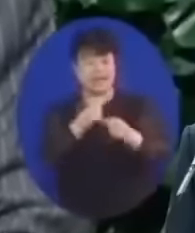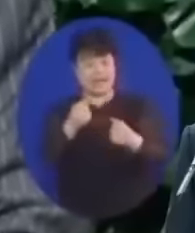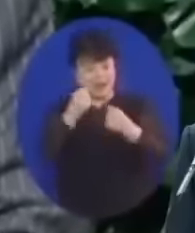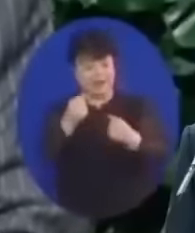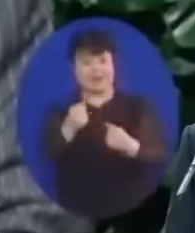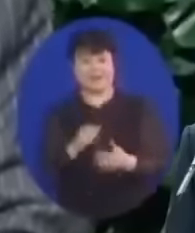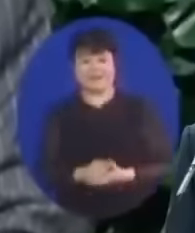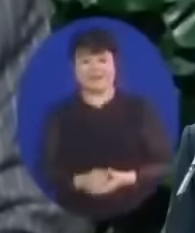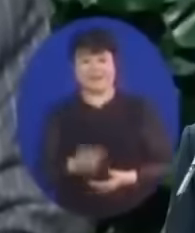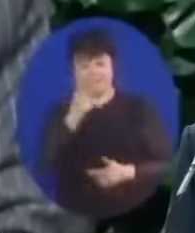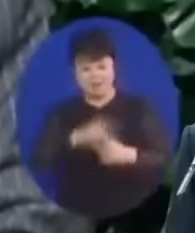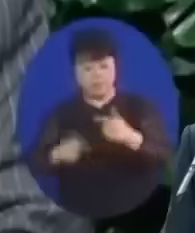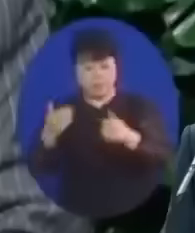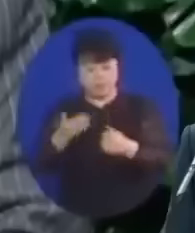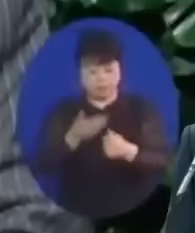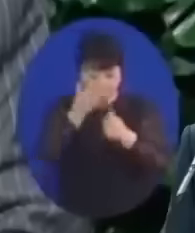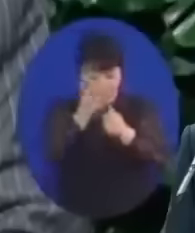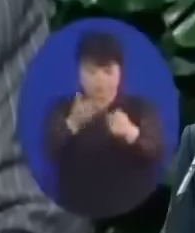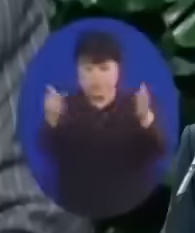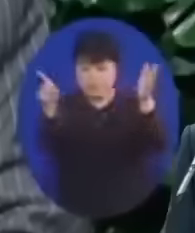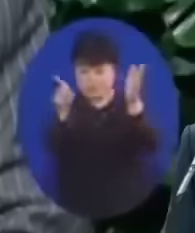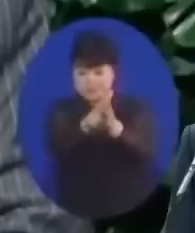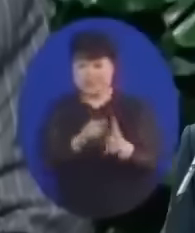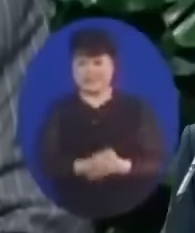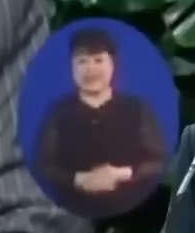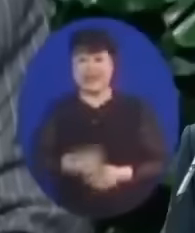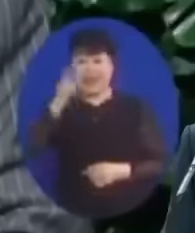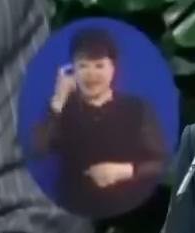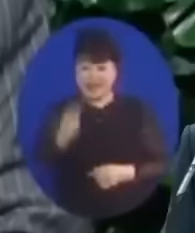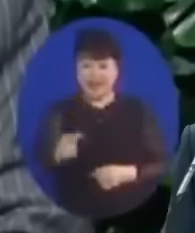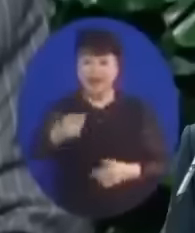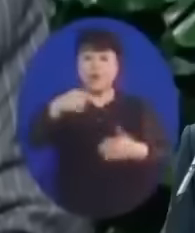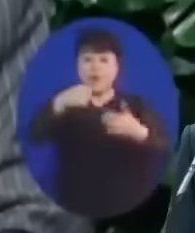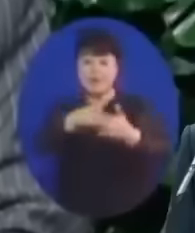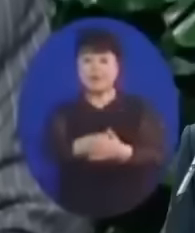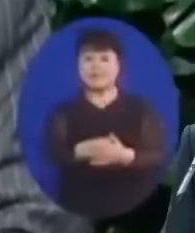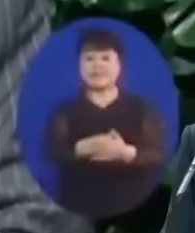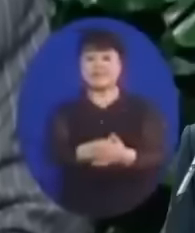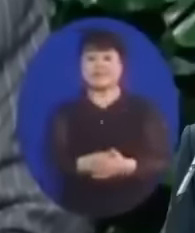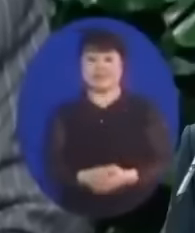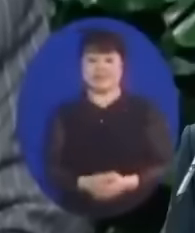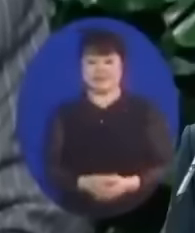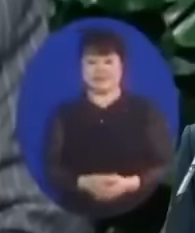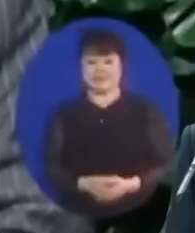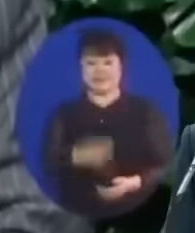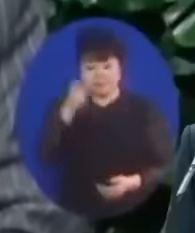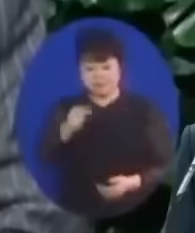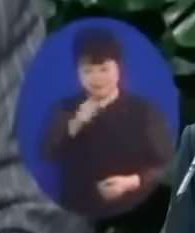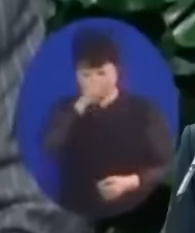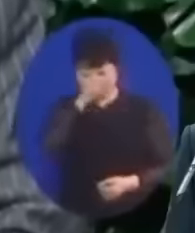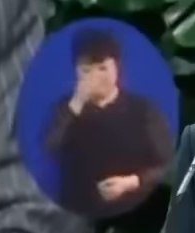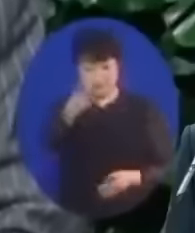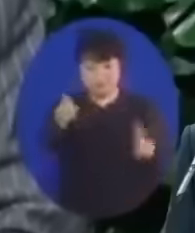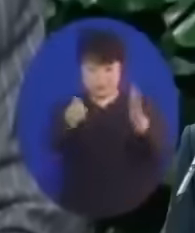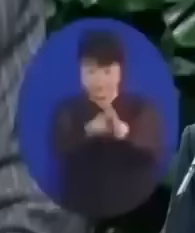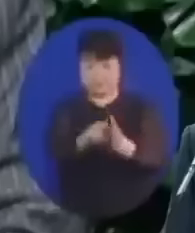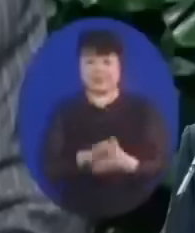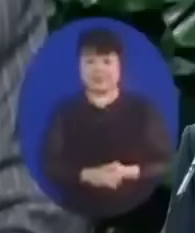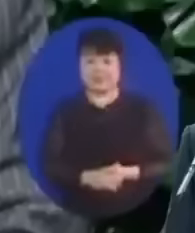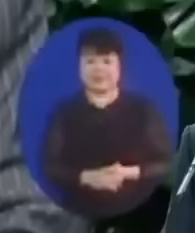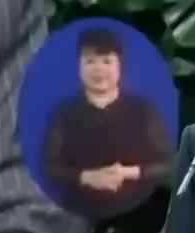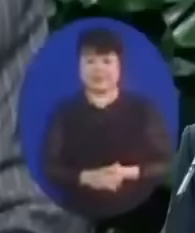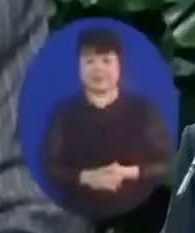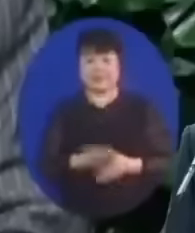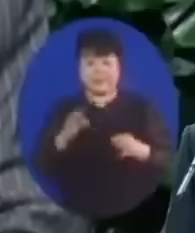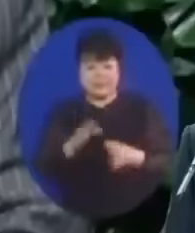잘되고 강건하고 생명을 얻되 넘치게 얻는 강하고 담대하고 굳센 신앙인들이 되게 만들어주는 것입니다.